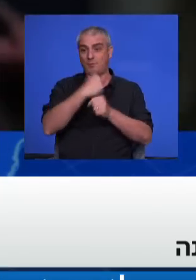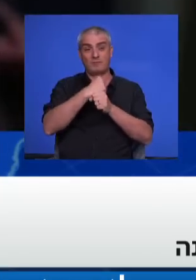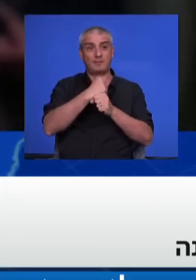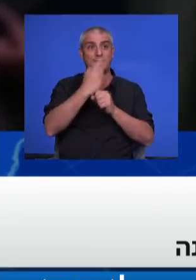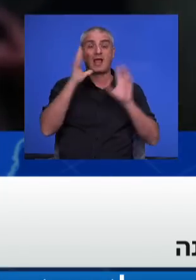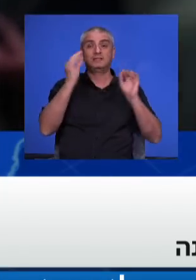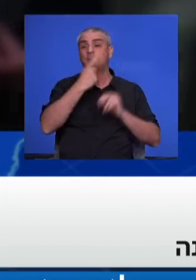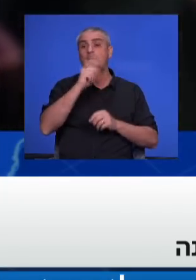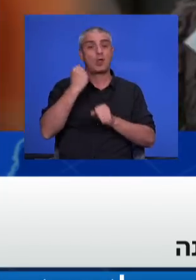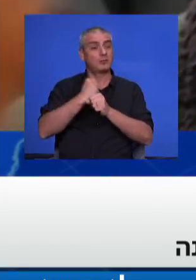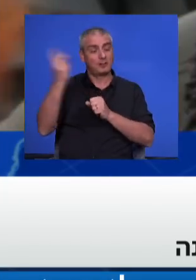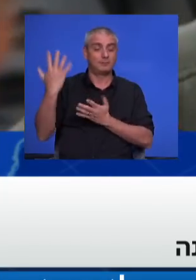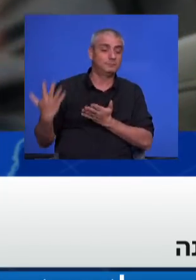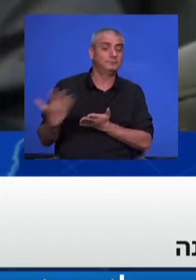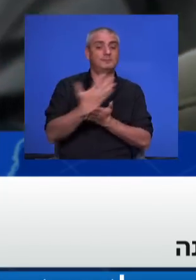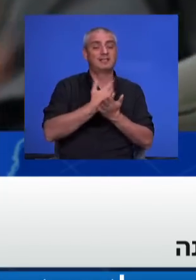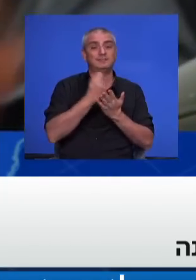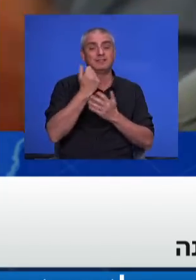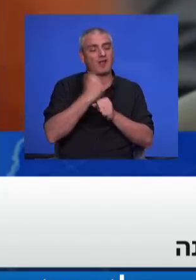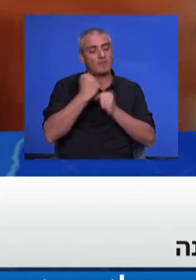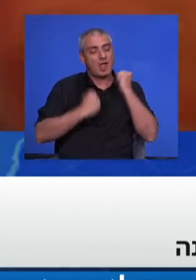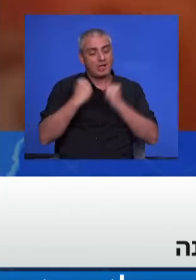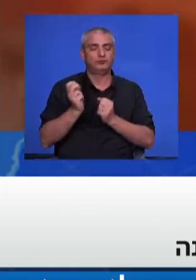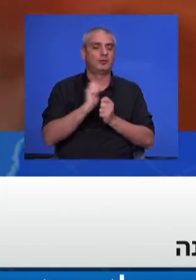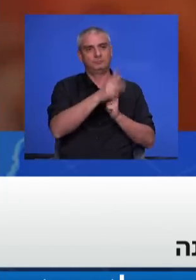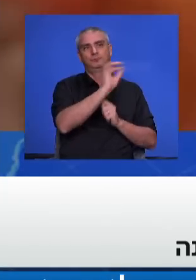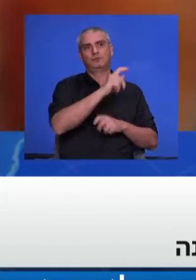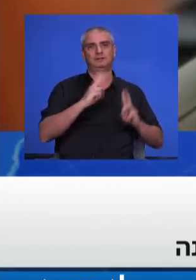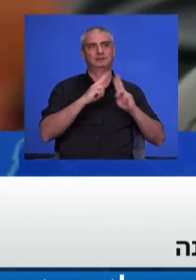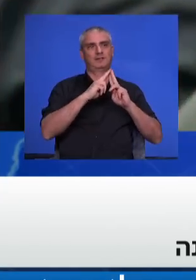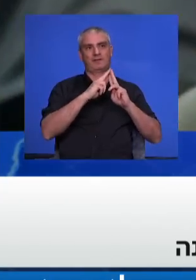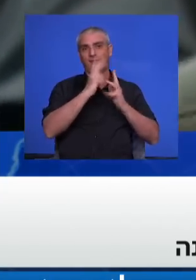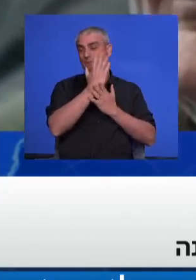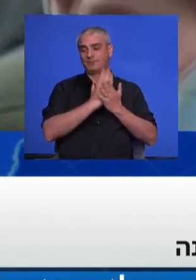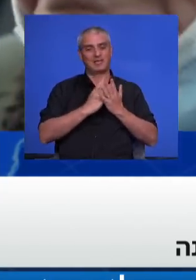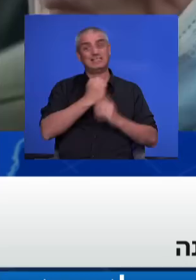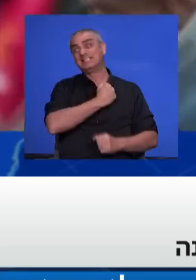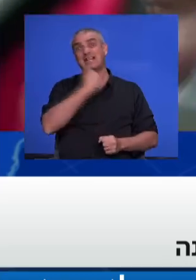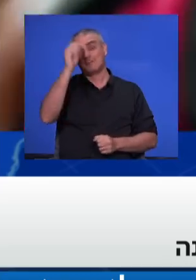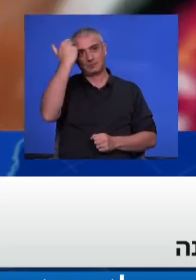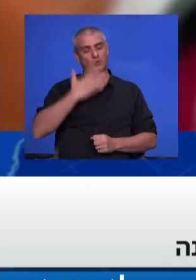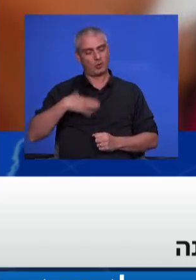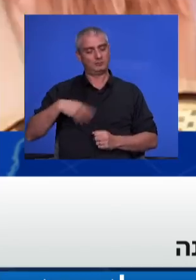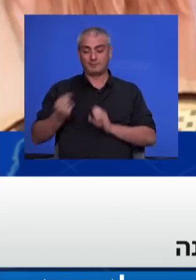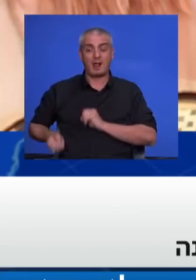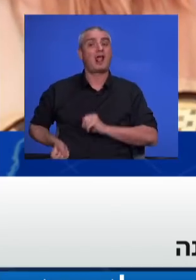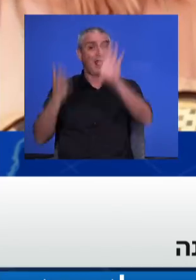הקשה, שהם מכניסים את הכסף הזה שמאפשר לצרפתים, חלקם מהימין הקיצוני, שרוצים לגרש את